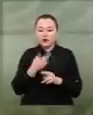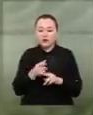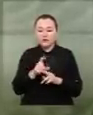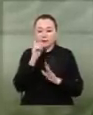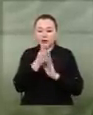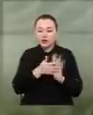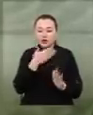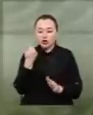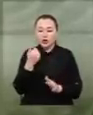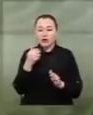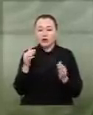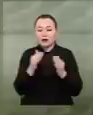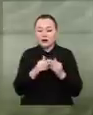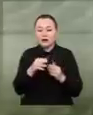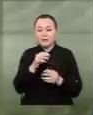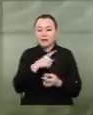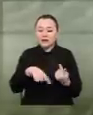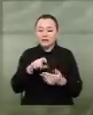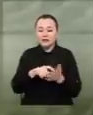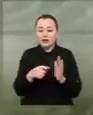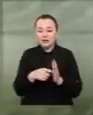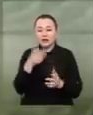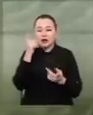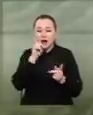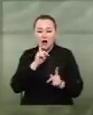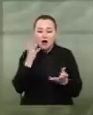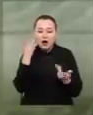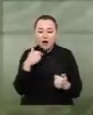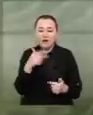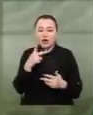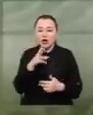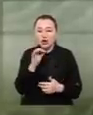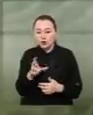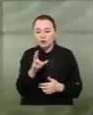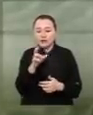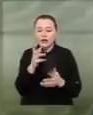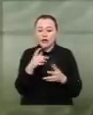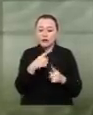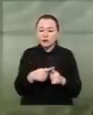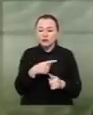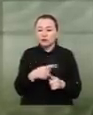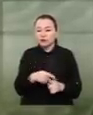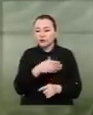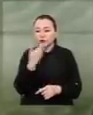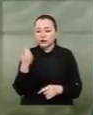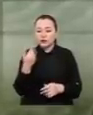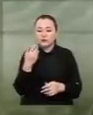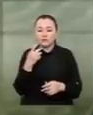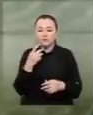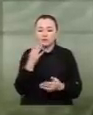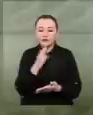понятия элитная недвижимость, бизнес-класса, комфорт-класса, плюс там или не плюс и так далее. Да? То есть